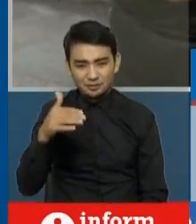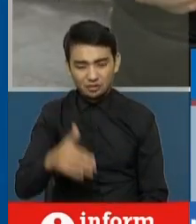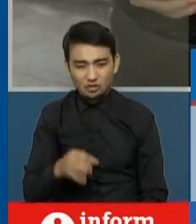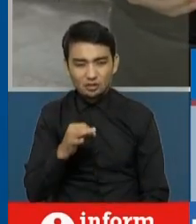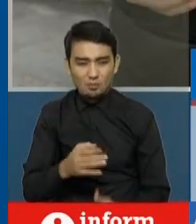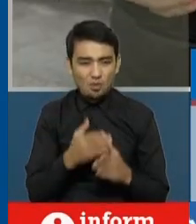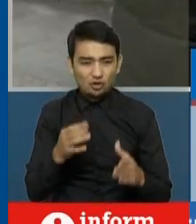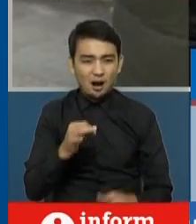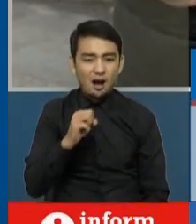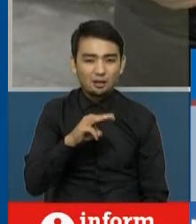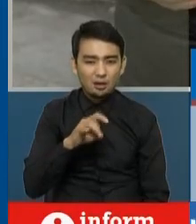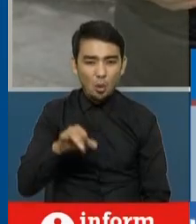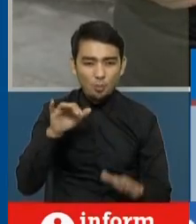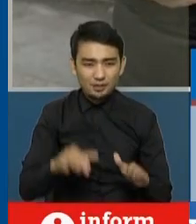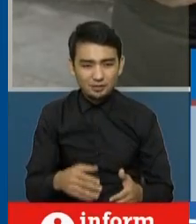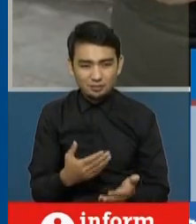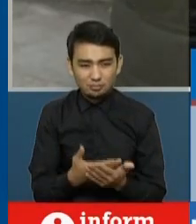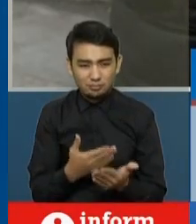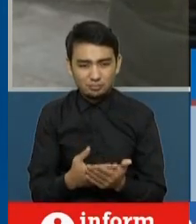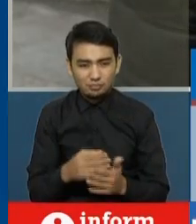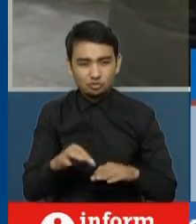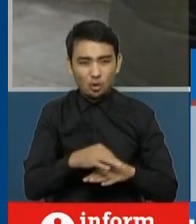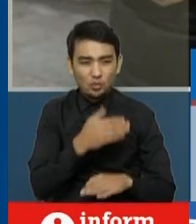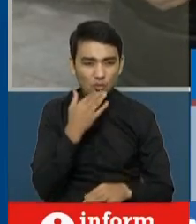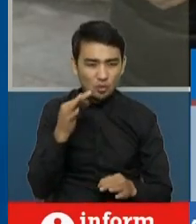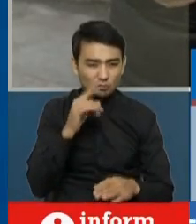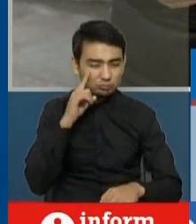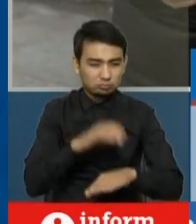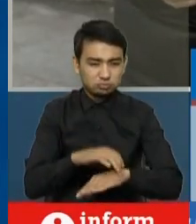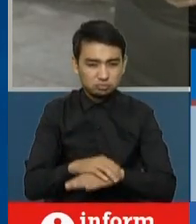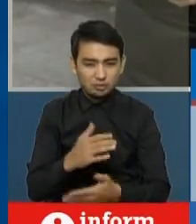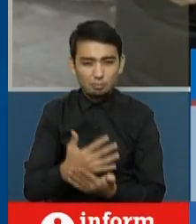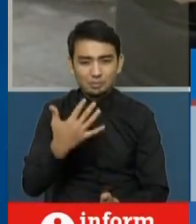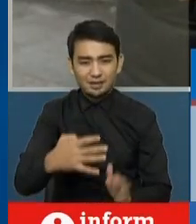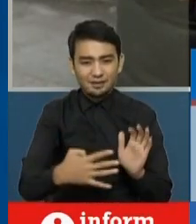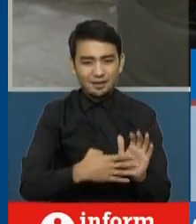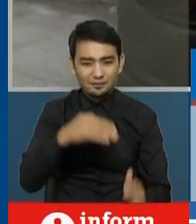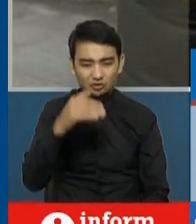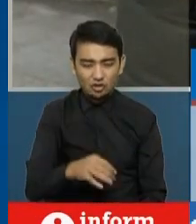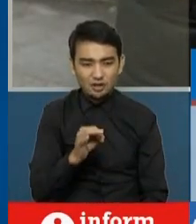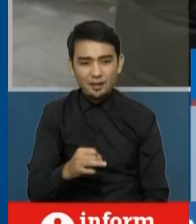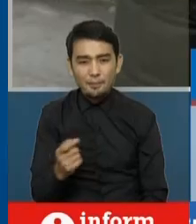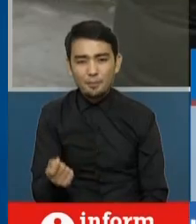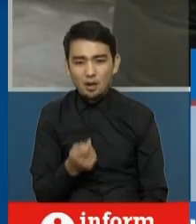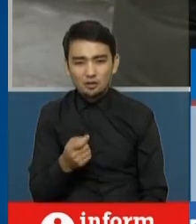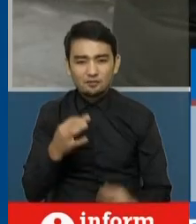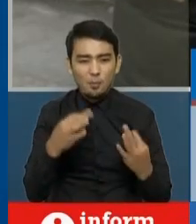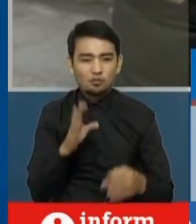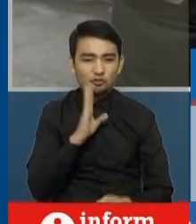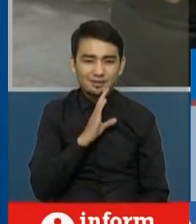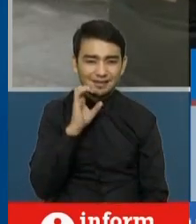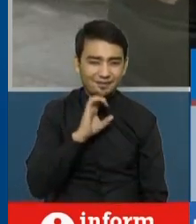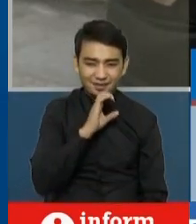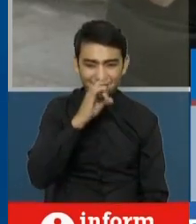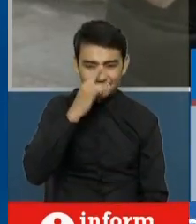в Атырау зафиксировано меньше всего неженатых – 59 тысяч. Мало свободных женщин в северо-казахстанской области – 45